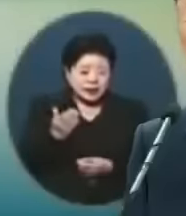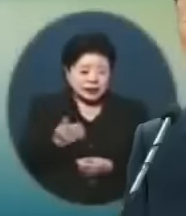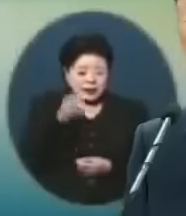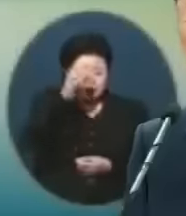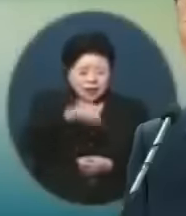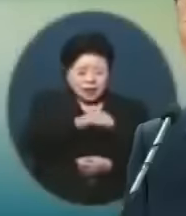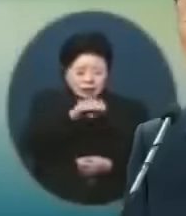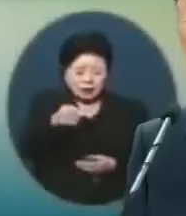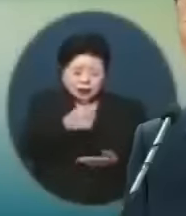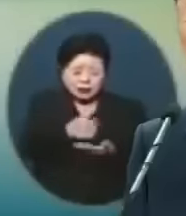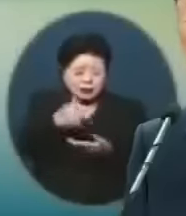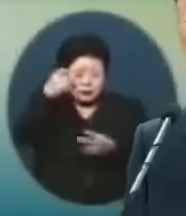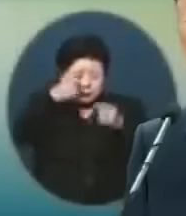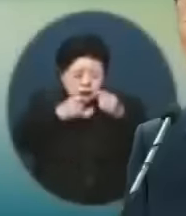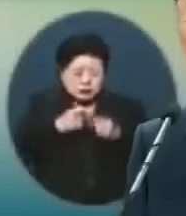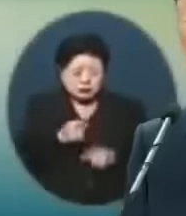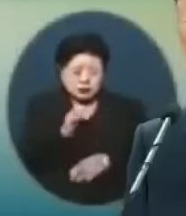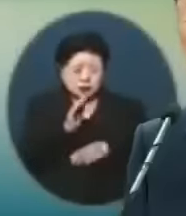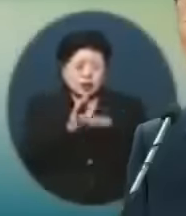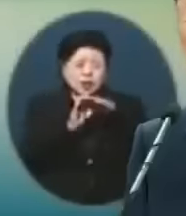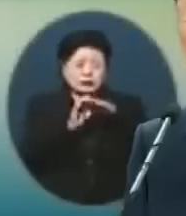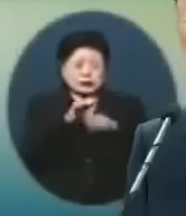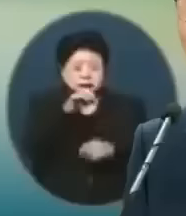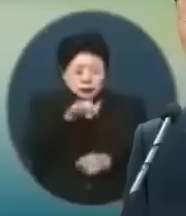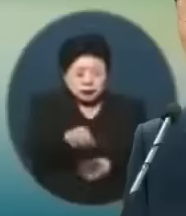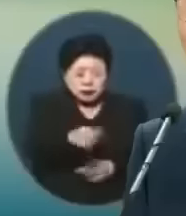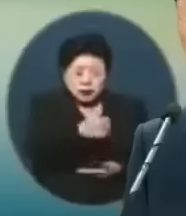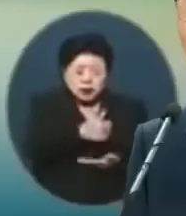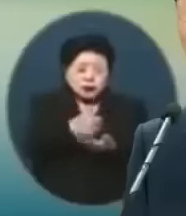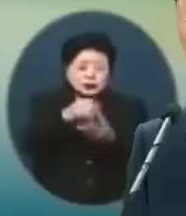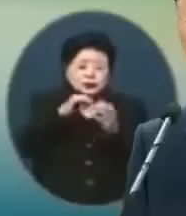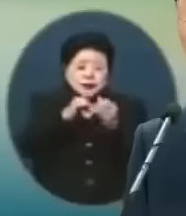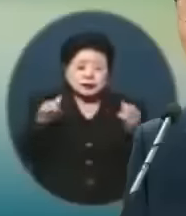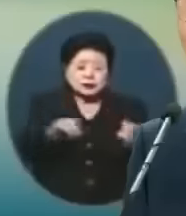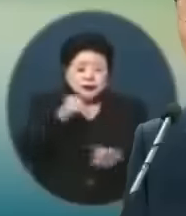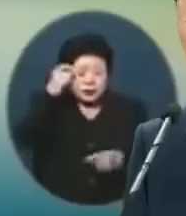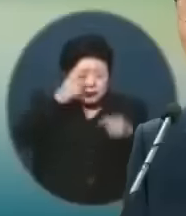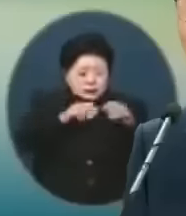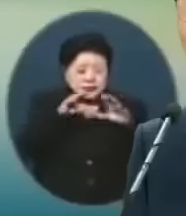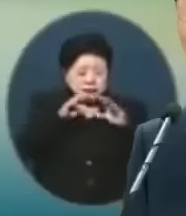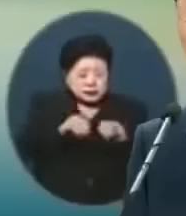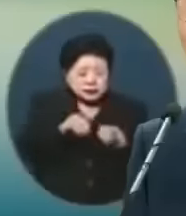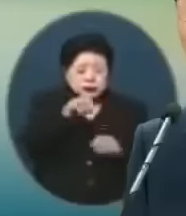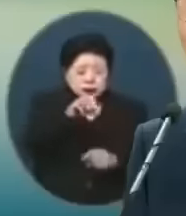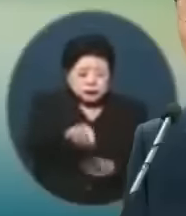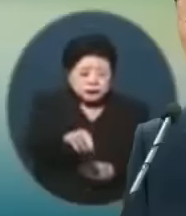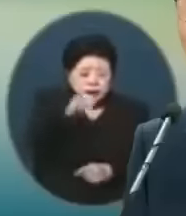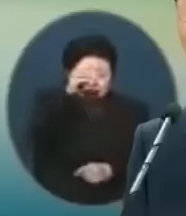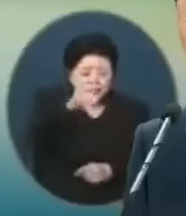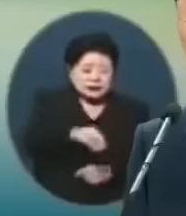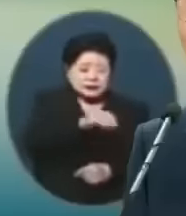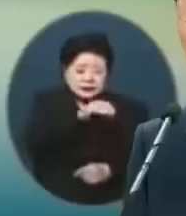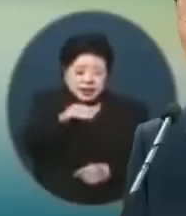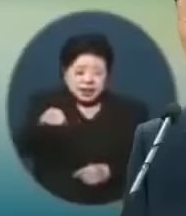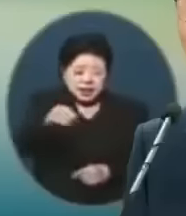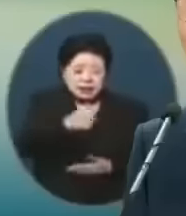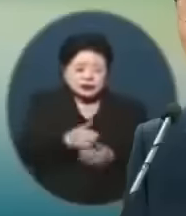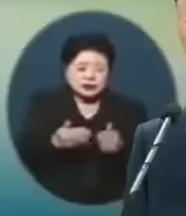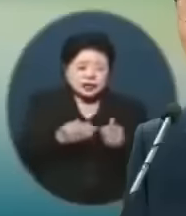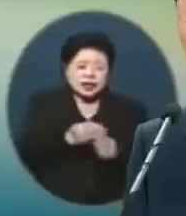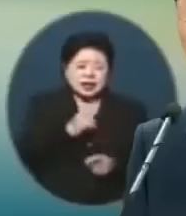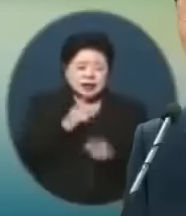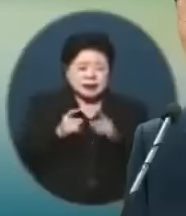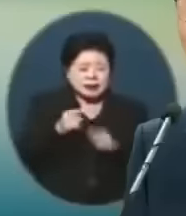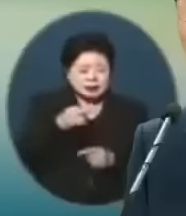우리 주님의 슬픔이 절정에 달했던 곳이지만 주님의 백성인 우리의 슬픔이 그치는 곳입니다.